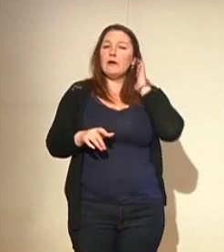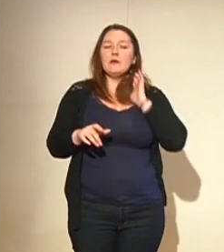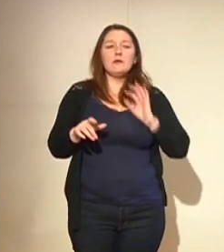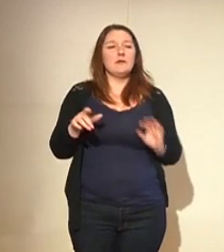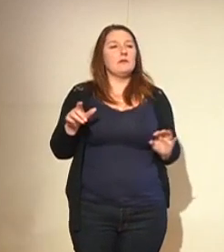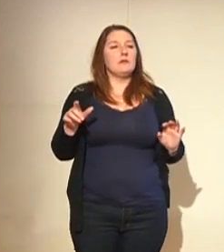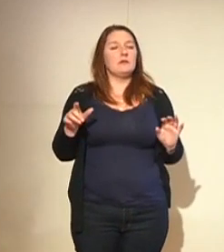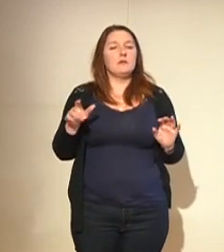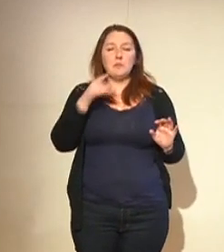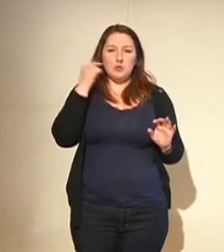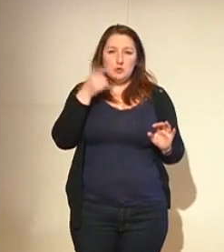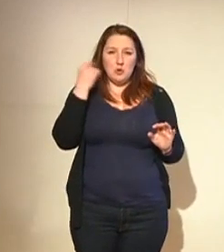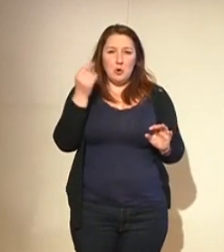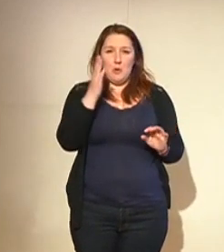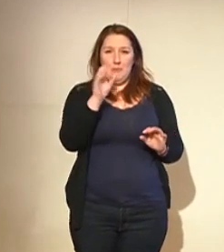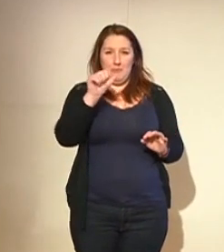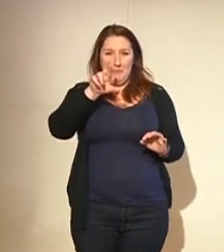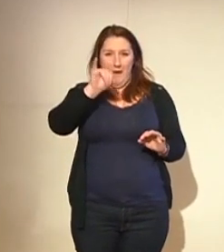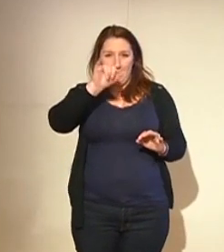bre monsieur